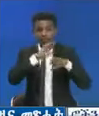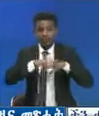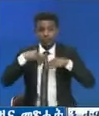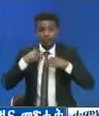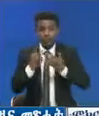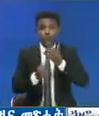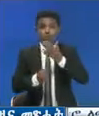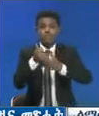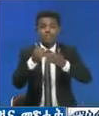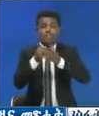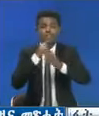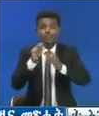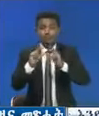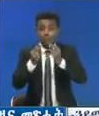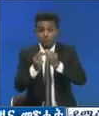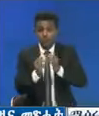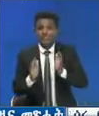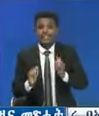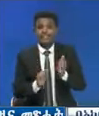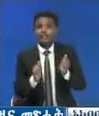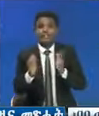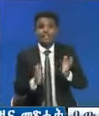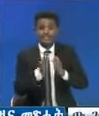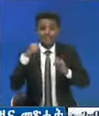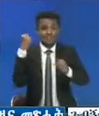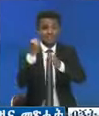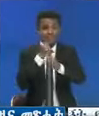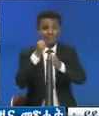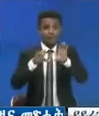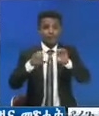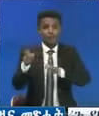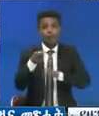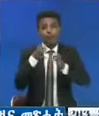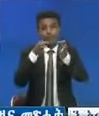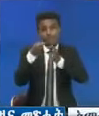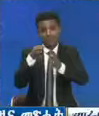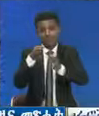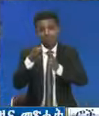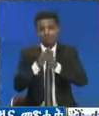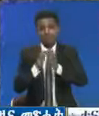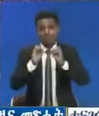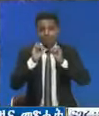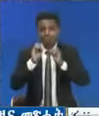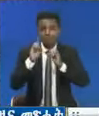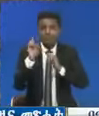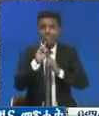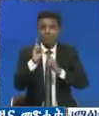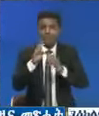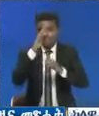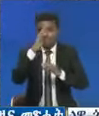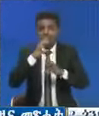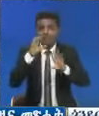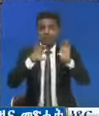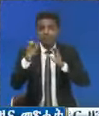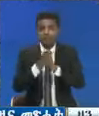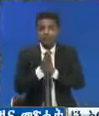ጉዳት እንዳያደርስ ቢሮ የቅድመ ዝግጅት ስራዎችን እያከናወነ መሆኑን ገልጸዋል። አንደኛው ምንድነው እንዳይከሰት የምናደርገው በተለይ እንቁላል